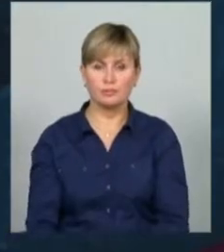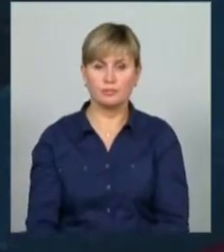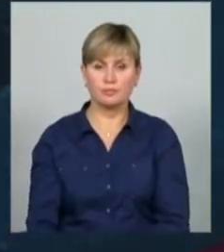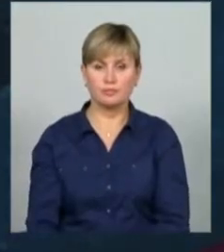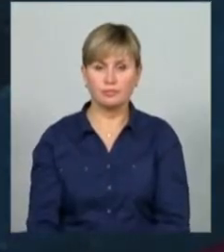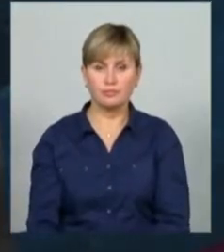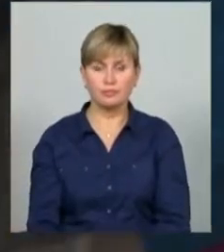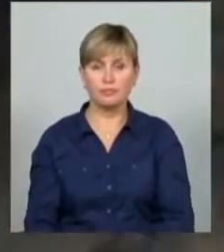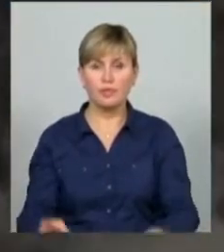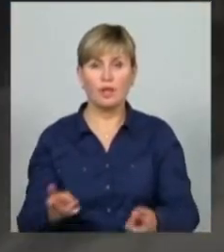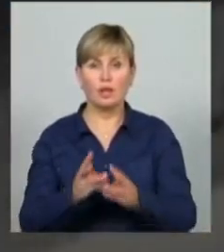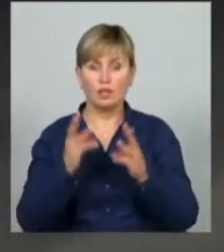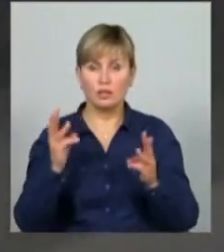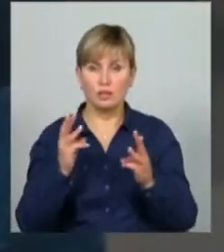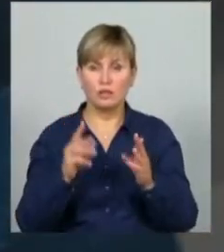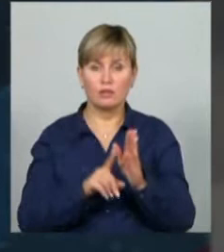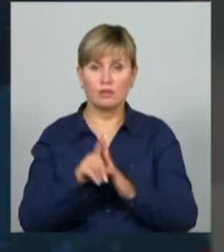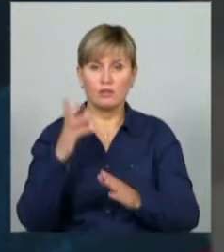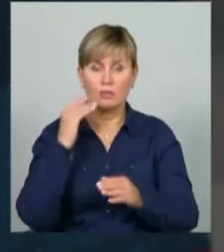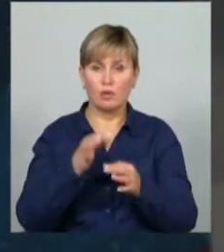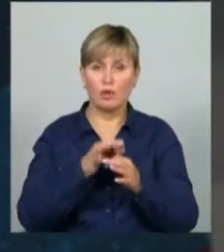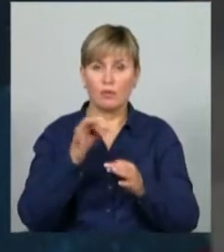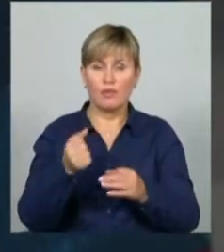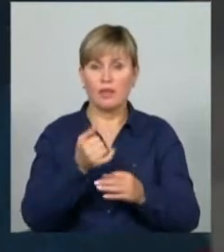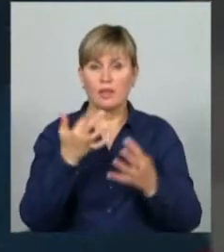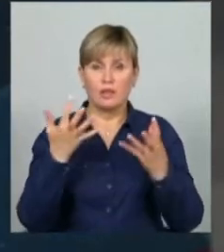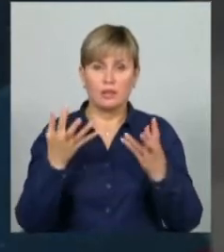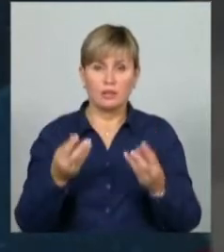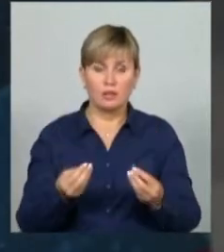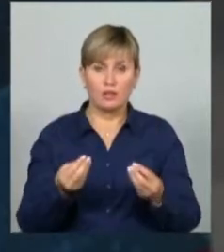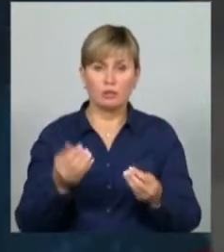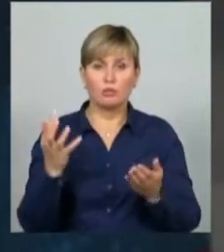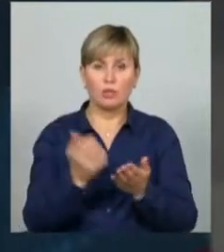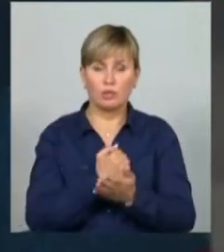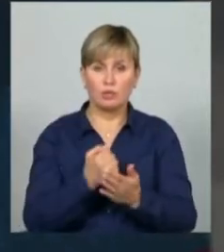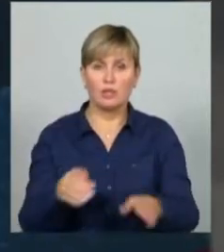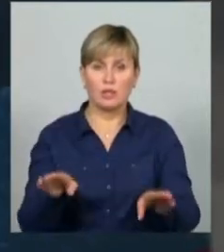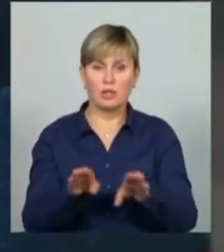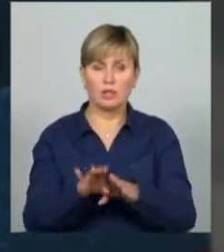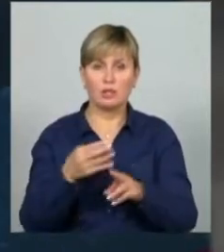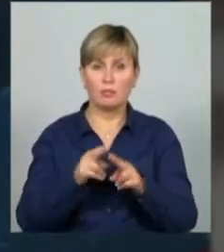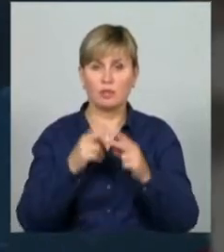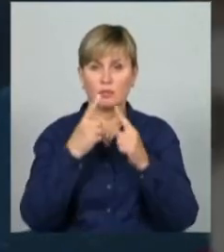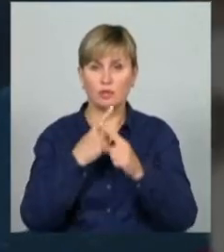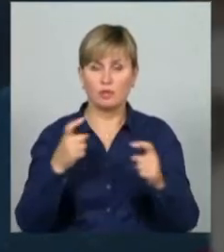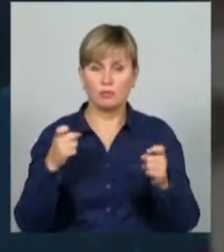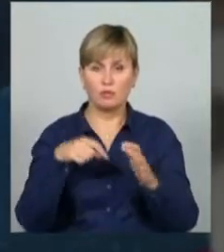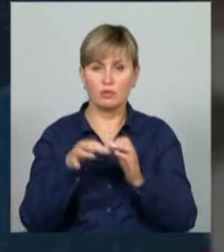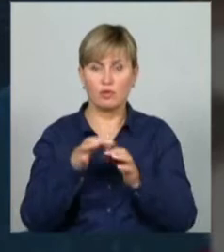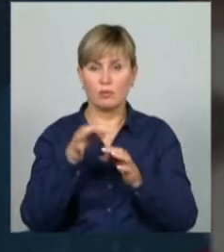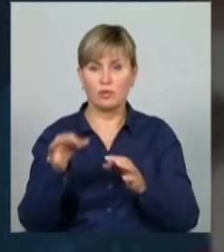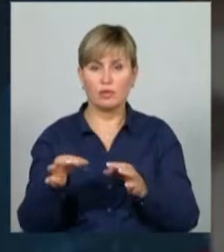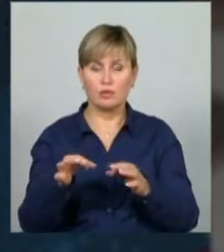Тем временем пожар, бушевавший в Алматинской области несколько дней, наконец-то удалось ликвидировать. Об этом сообщили в областном